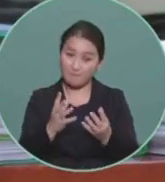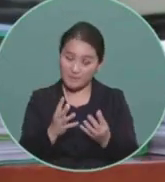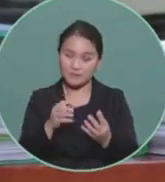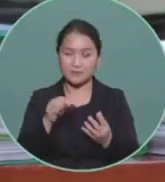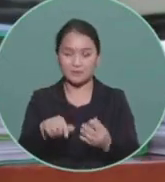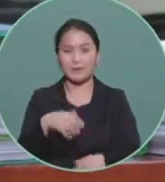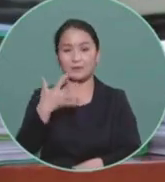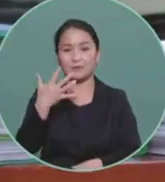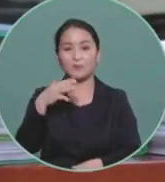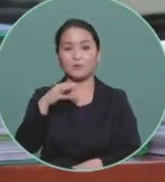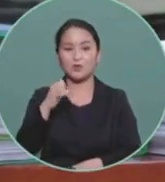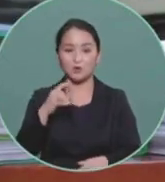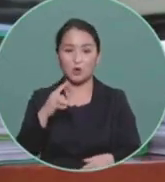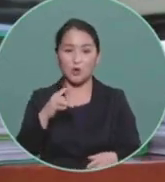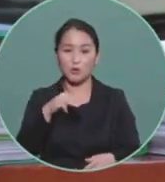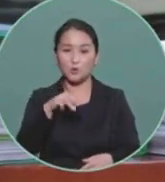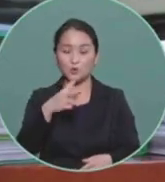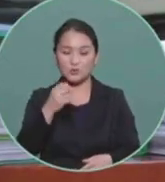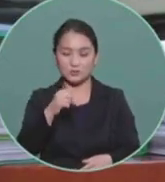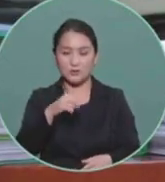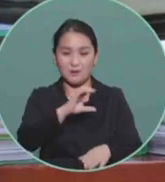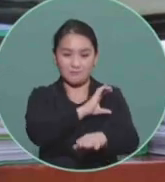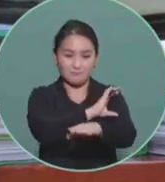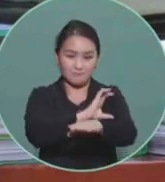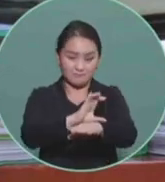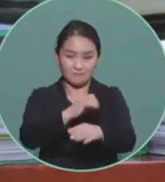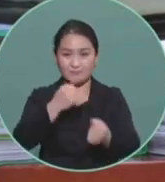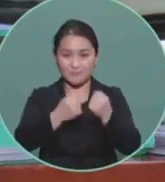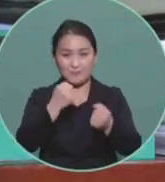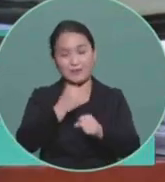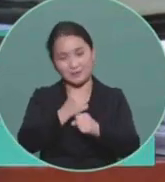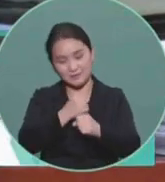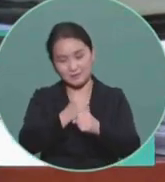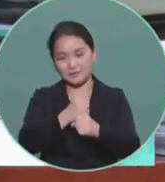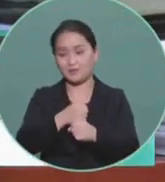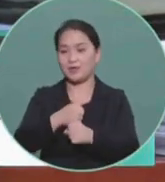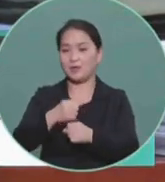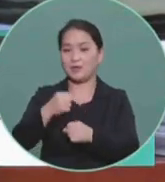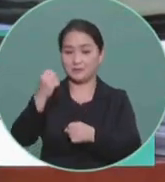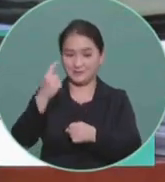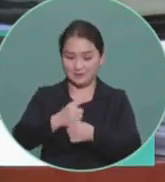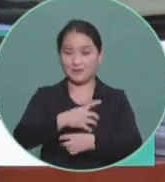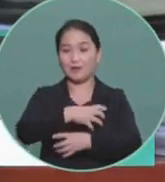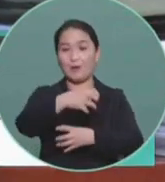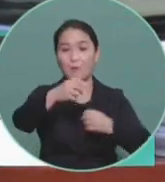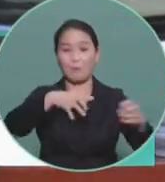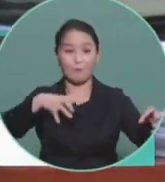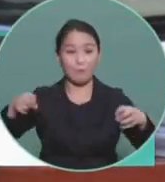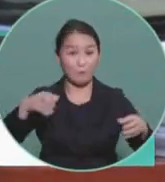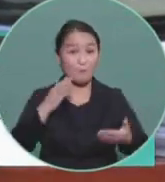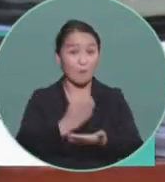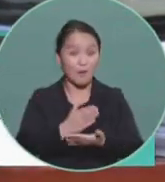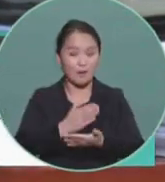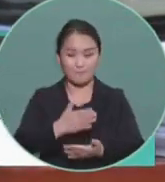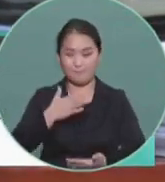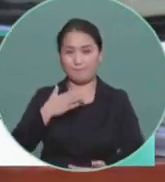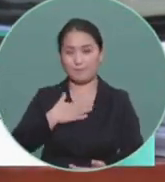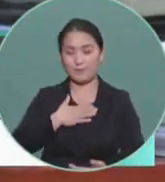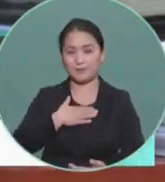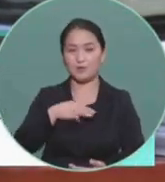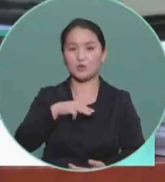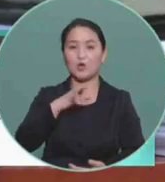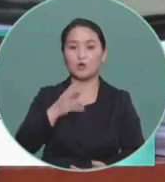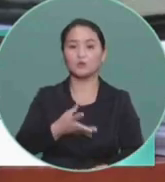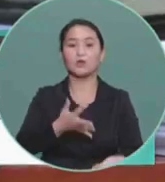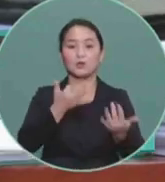ингээд таван толгой төлшийн тээврийн компаниуд ажиллаа хийж байна. Цэгүүд одоо төлшөө захиалаад авчдаг юм л та. Одоо манайд бол тэд нь